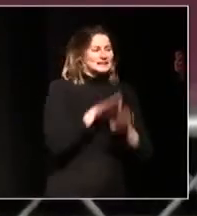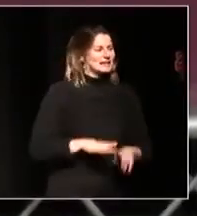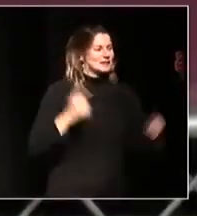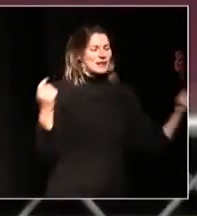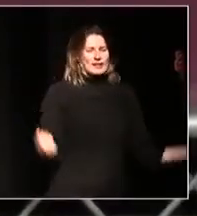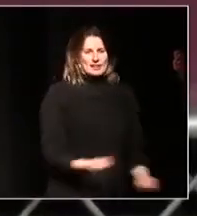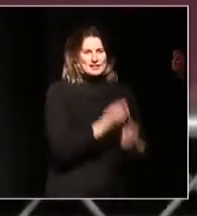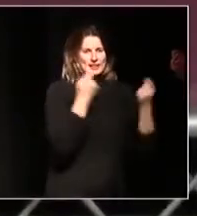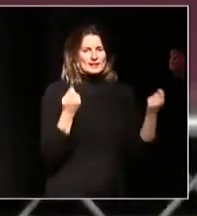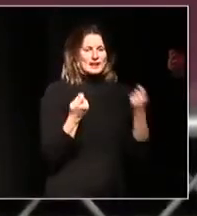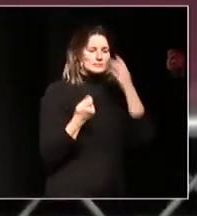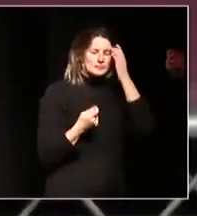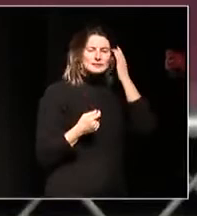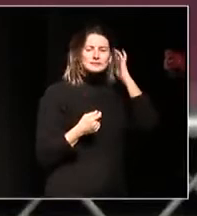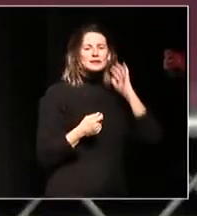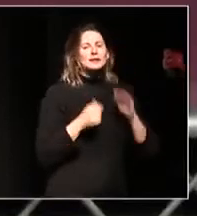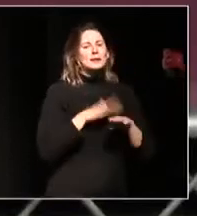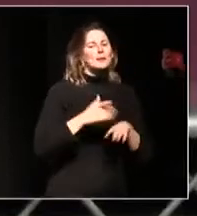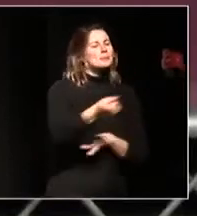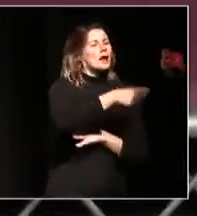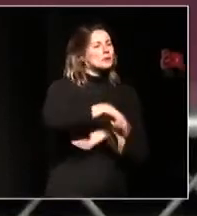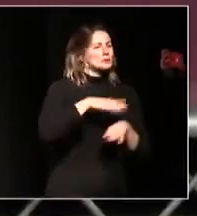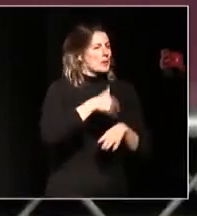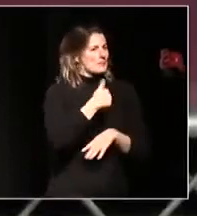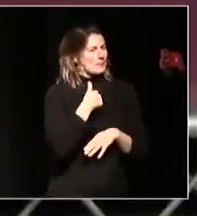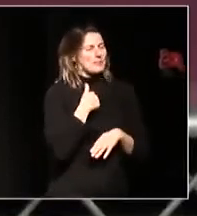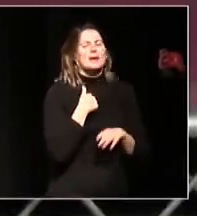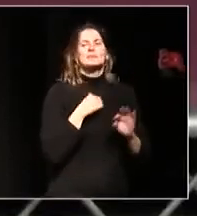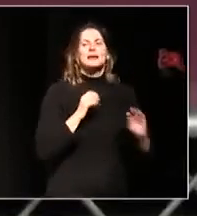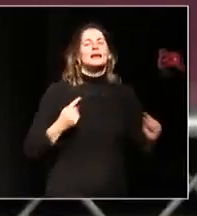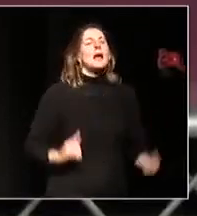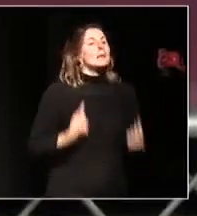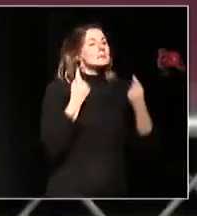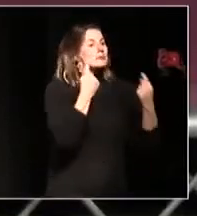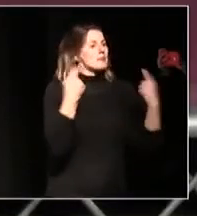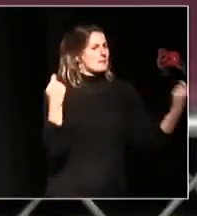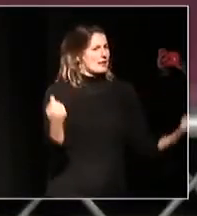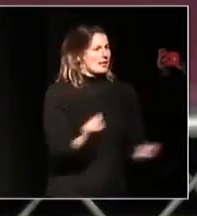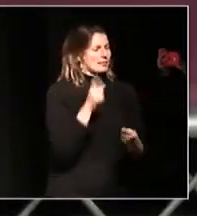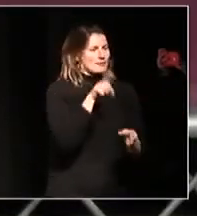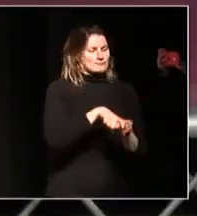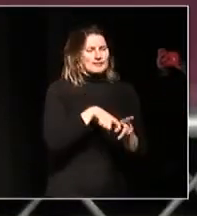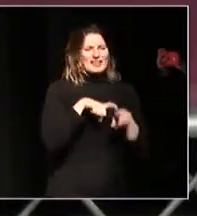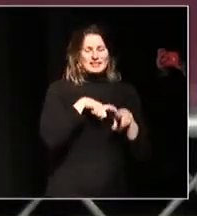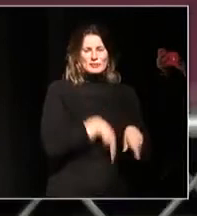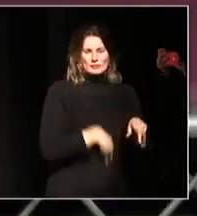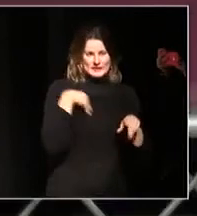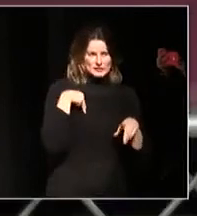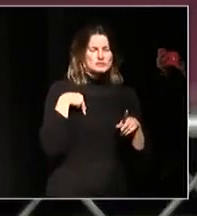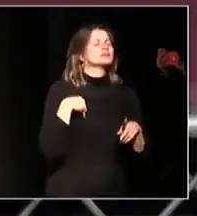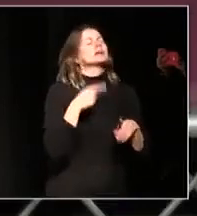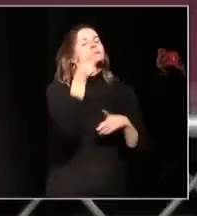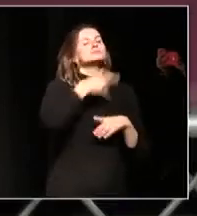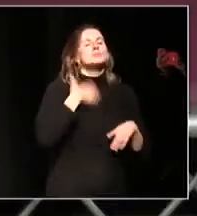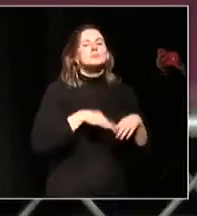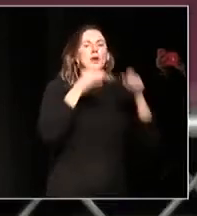campanya que per a alguns, no? Per a mi, doncs ha estat la primera campanya nacional i us podeu imaginar